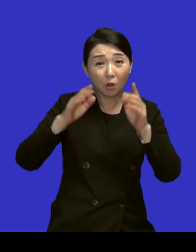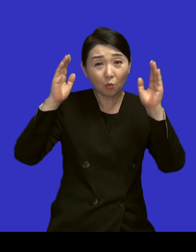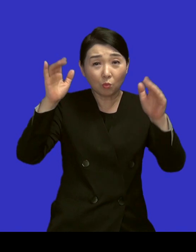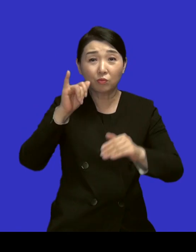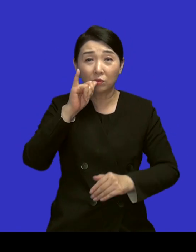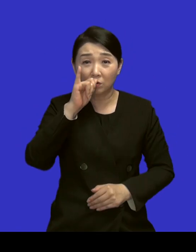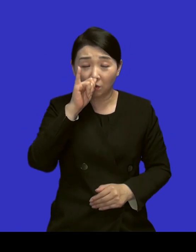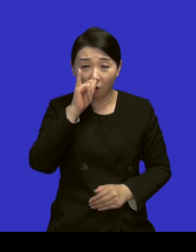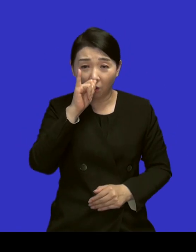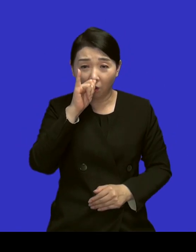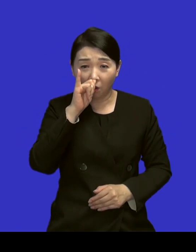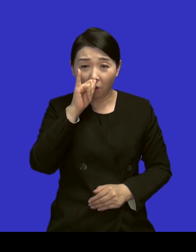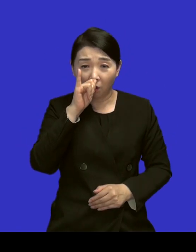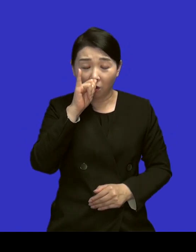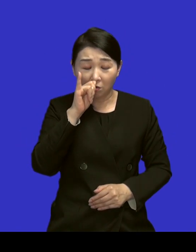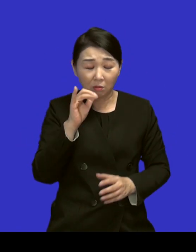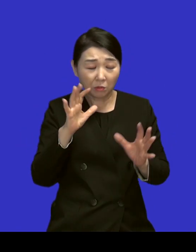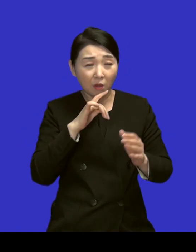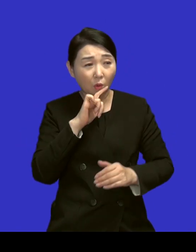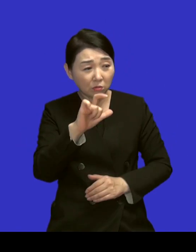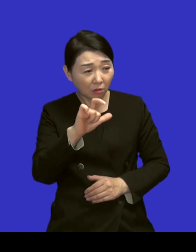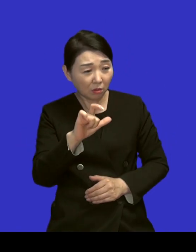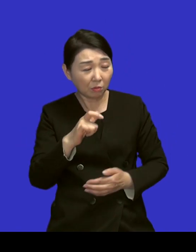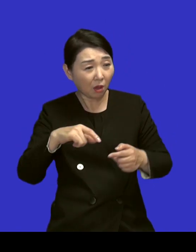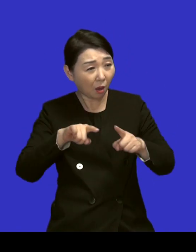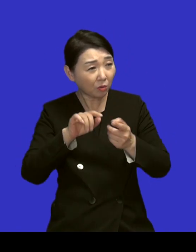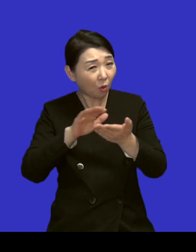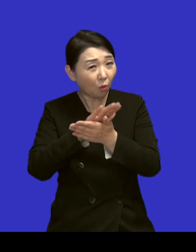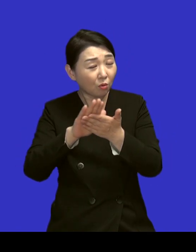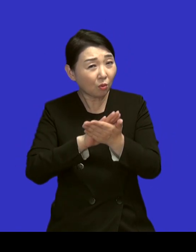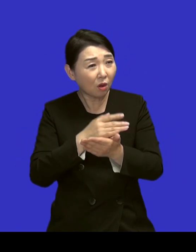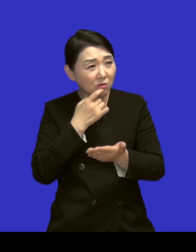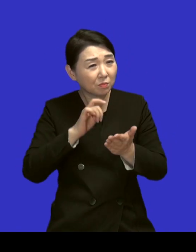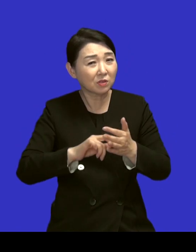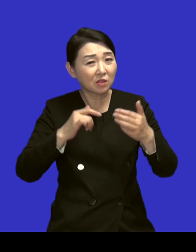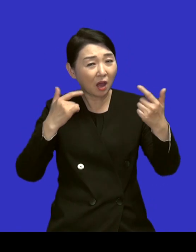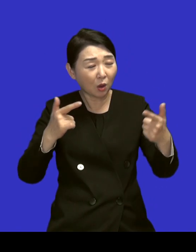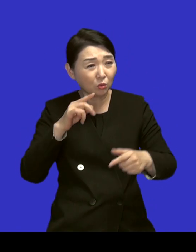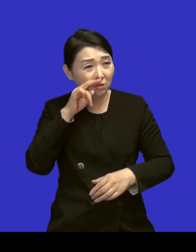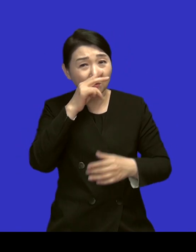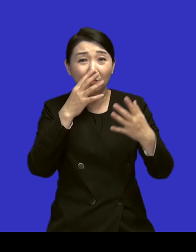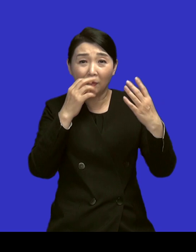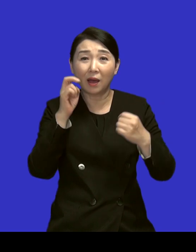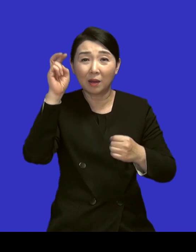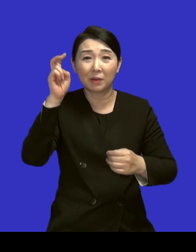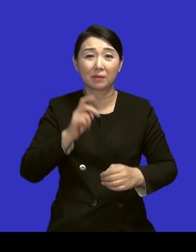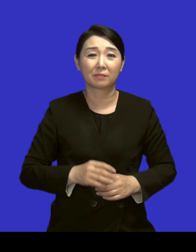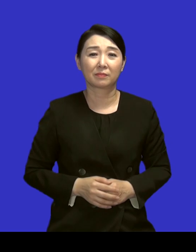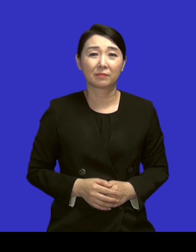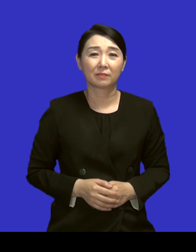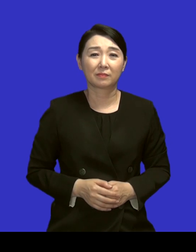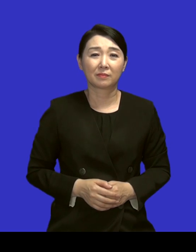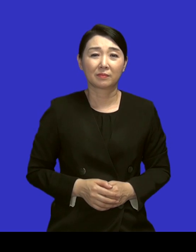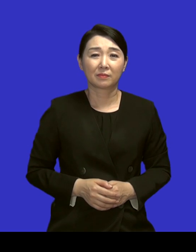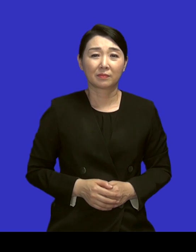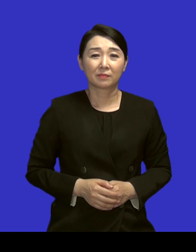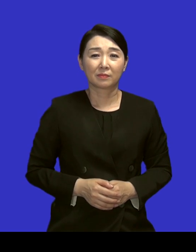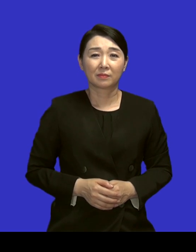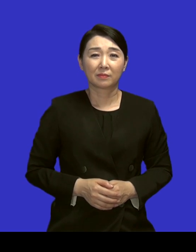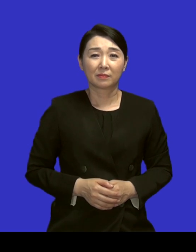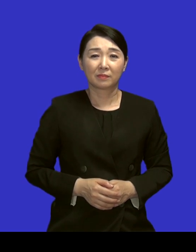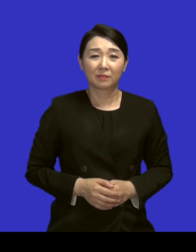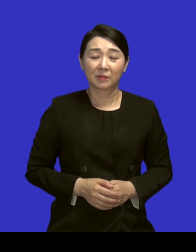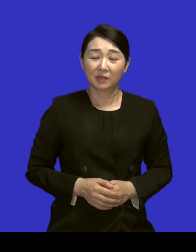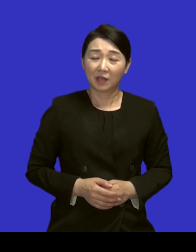좀 너무 어린 친구가 있기 때문에 조금 이렇게 같이 어울리기가 쉽지 않았을 것 같고 좀 시기 질투하는 분들도 있었을 것 같고 어땠습니까? 제가